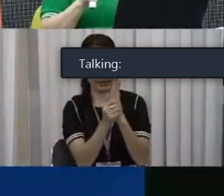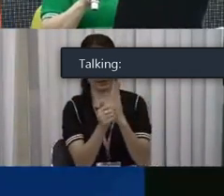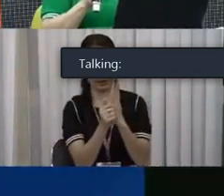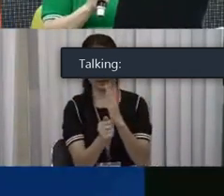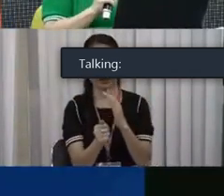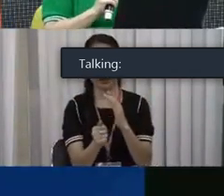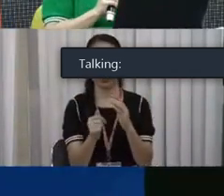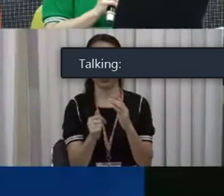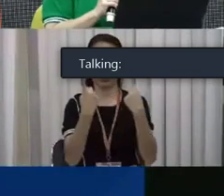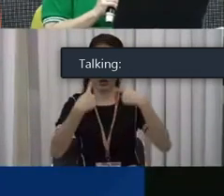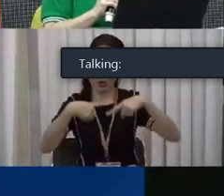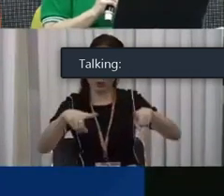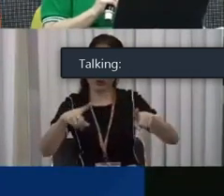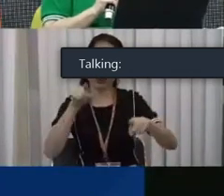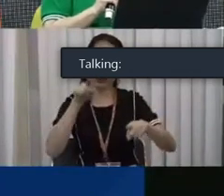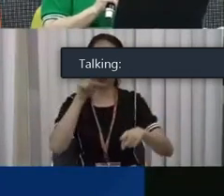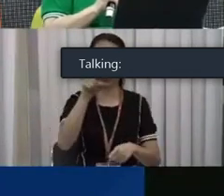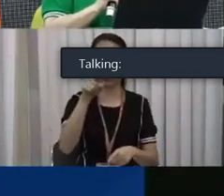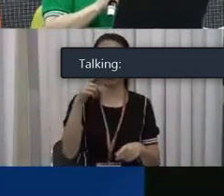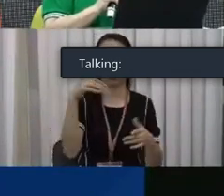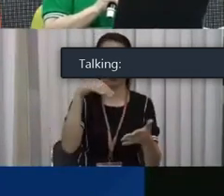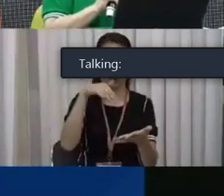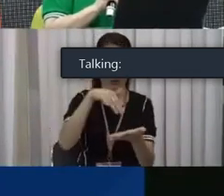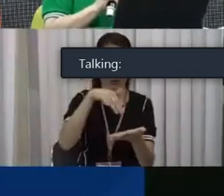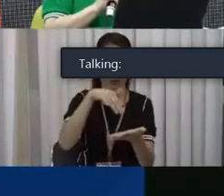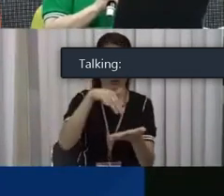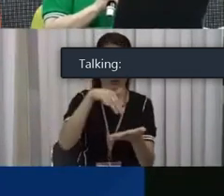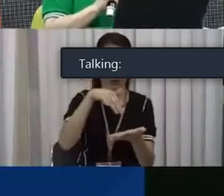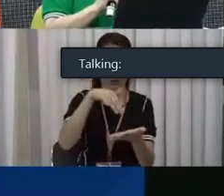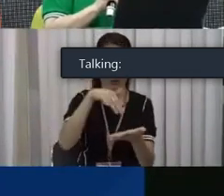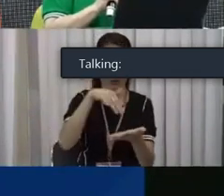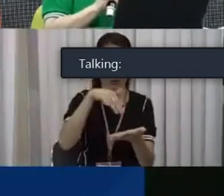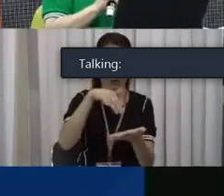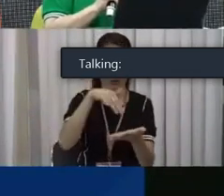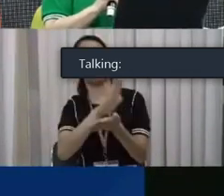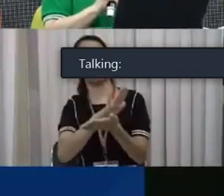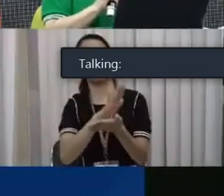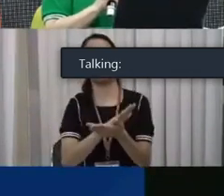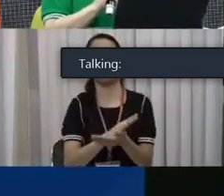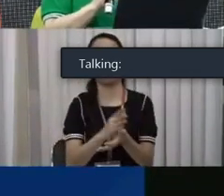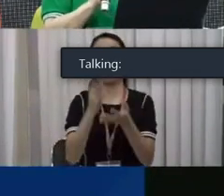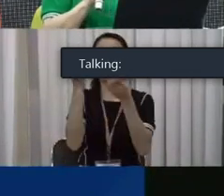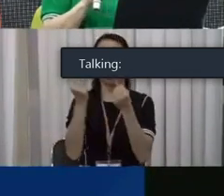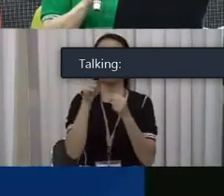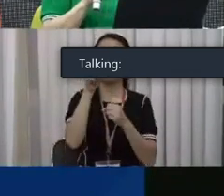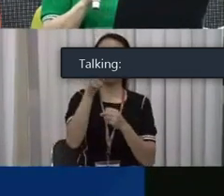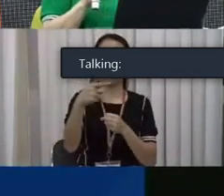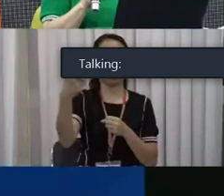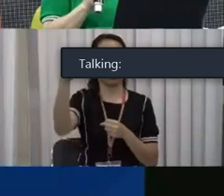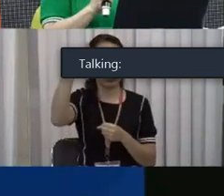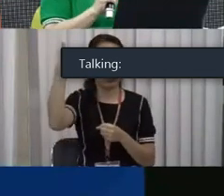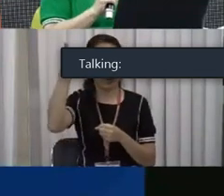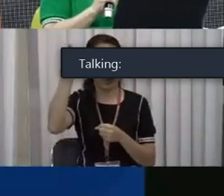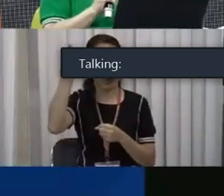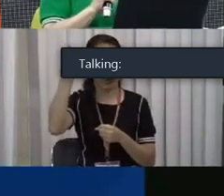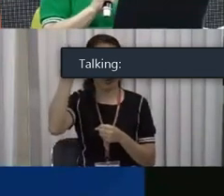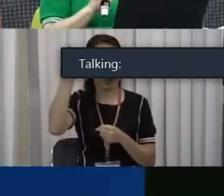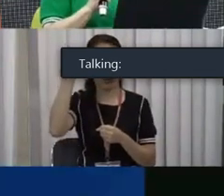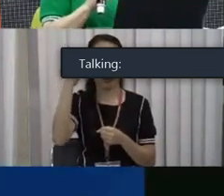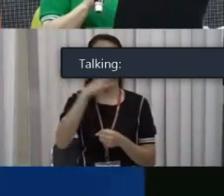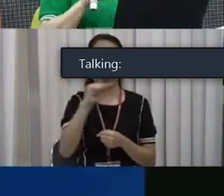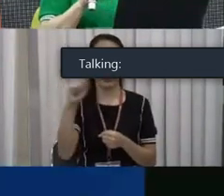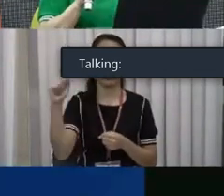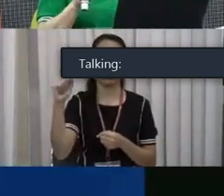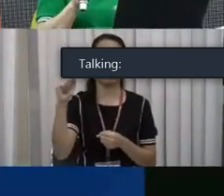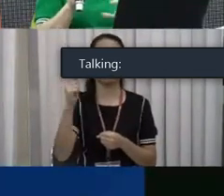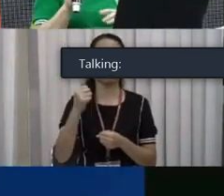pag-eskwela. So kinahanglan pod nimo nga gamiton. Reach our goal and make us